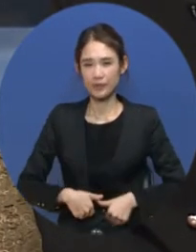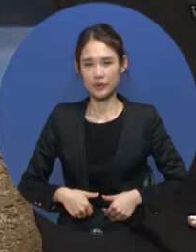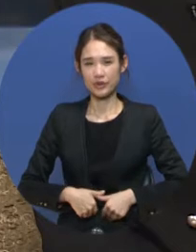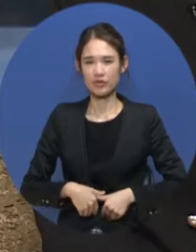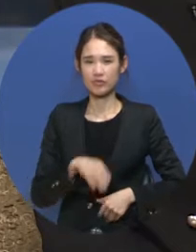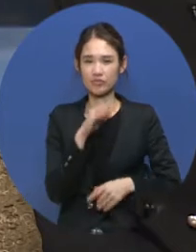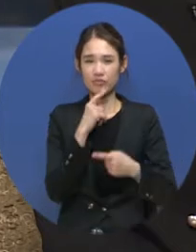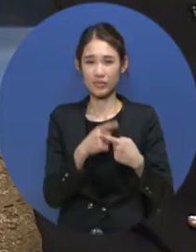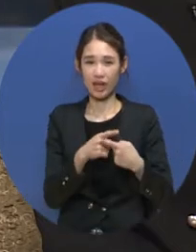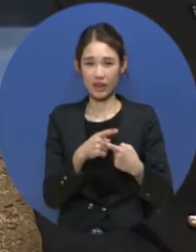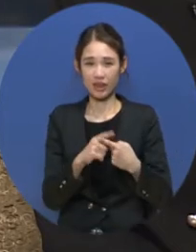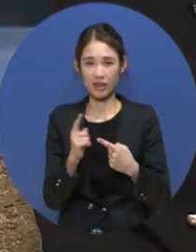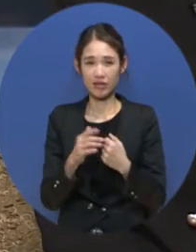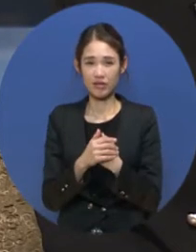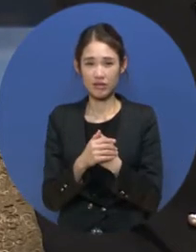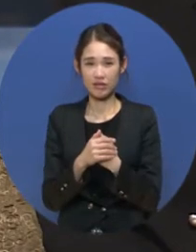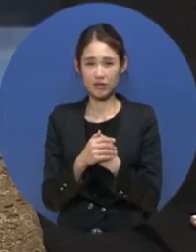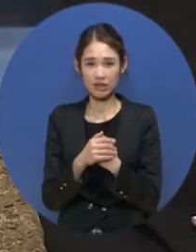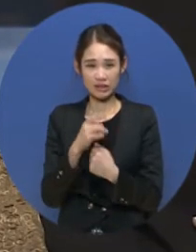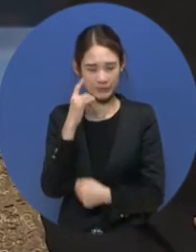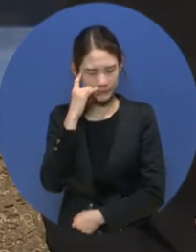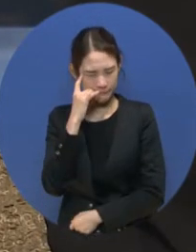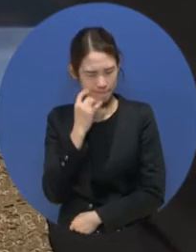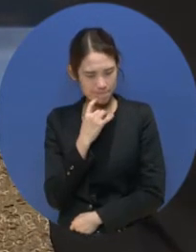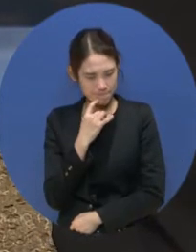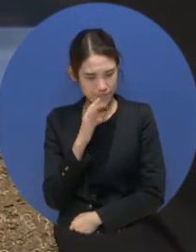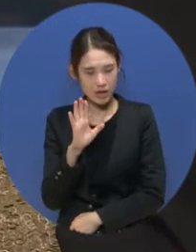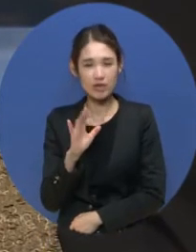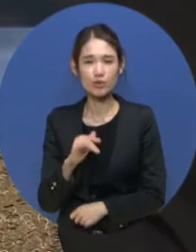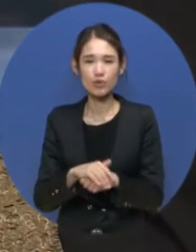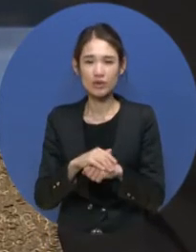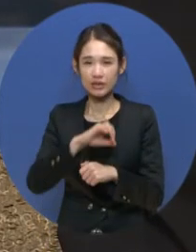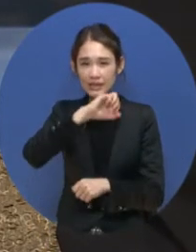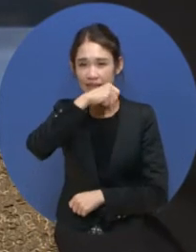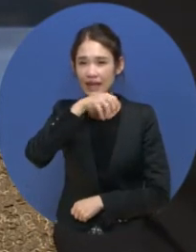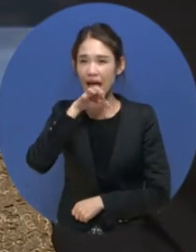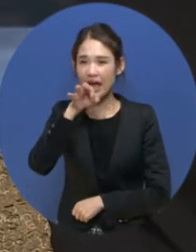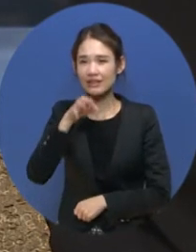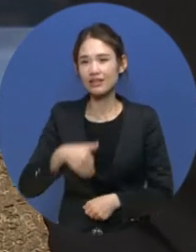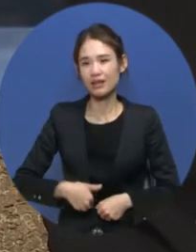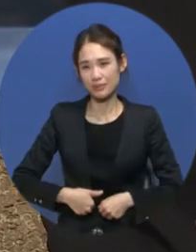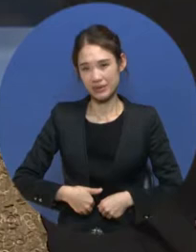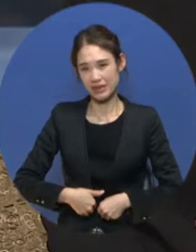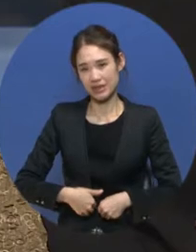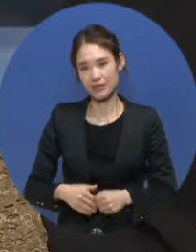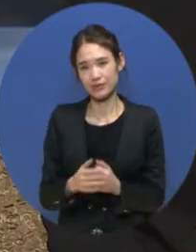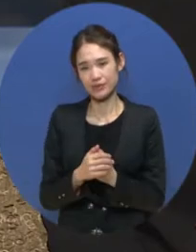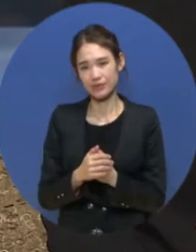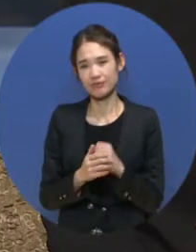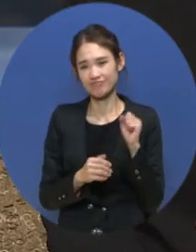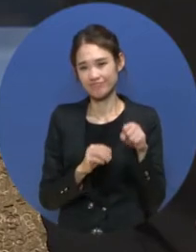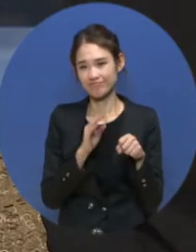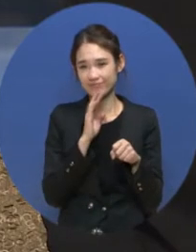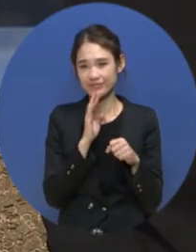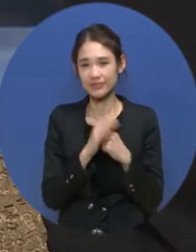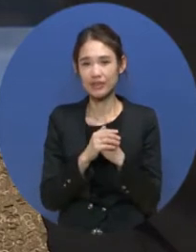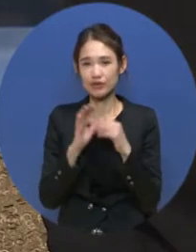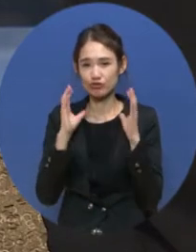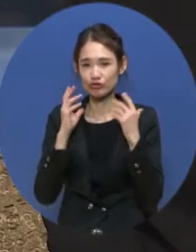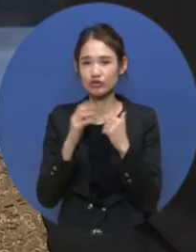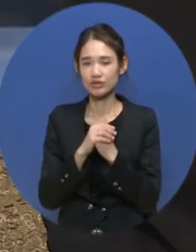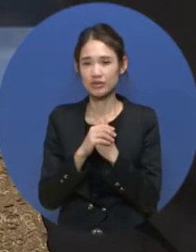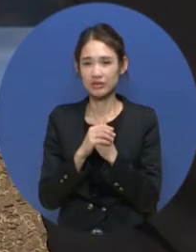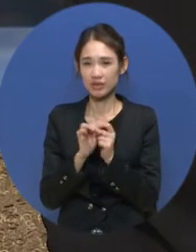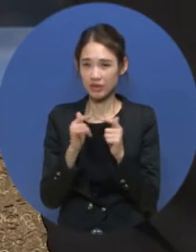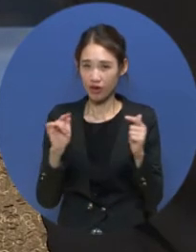마찬가지로 뜻만 있어서 되는 게 아니라 항상 보육 예산이 따라와야 돼요. 예. 그렇겠네요. 예, 근데 이제 국가 살림에서